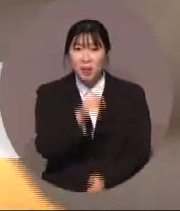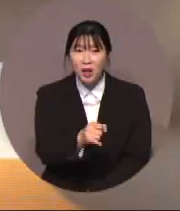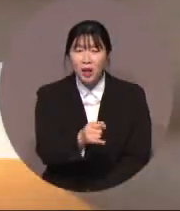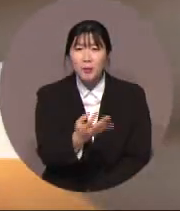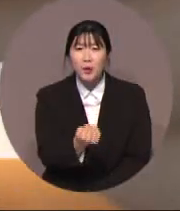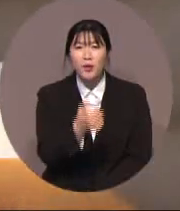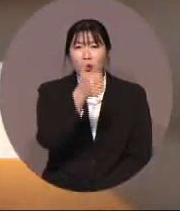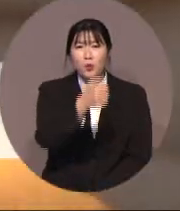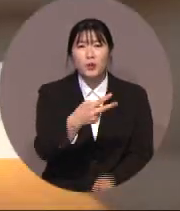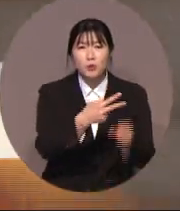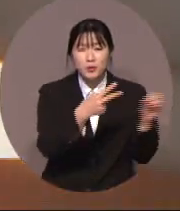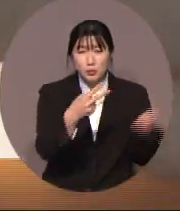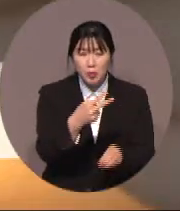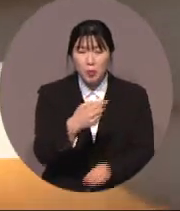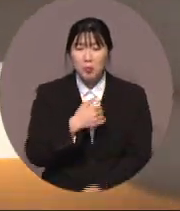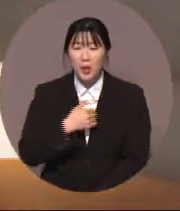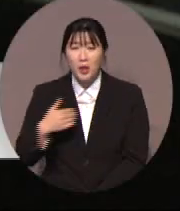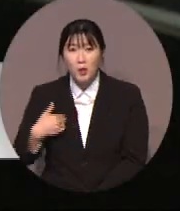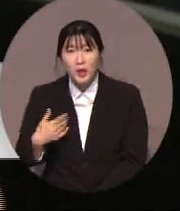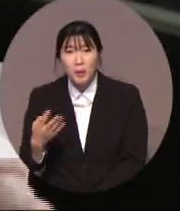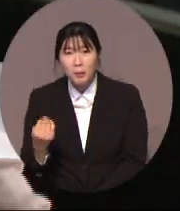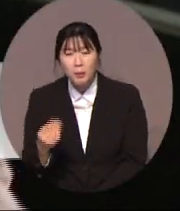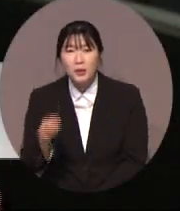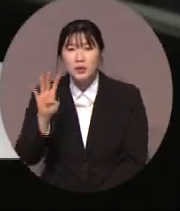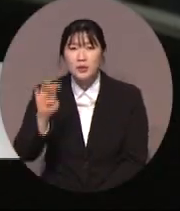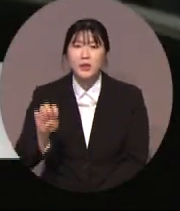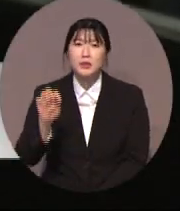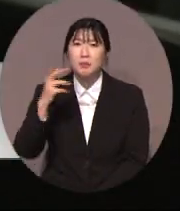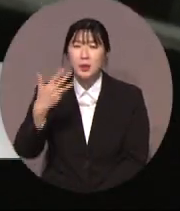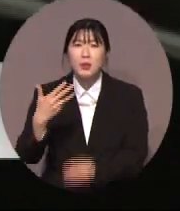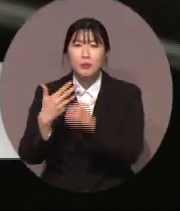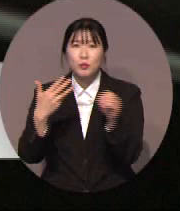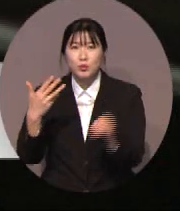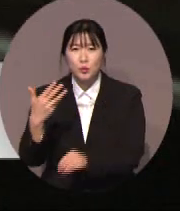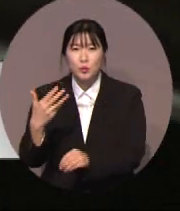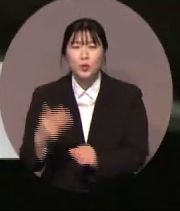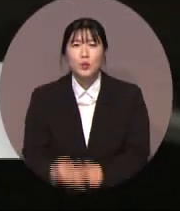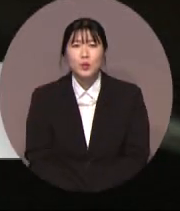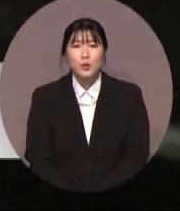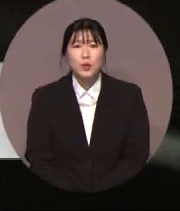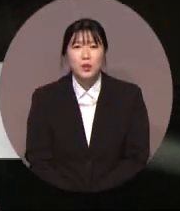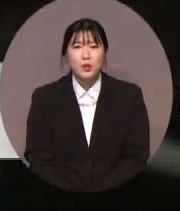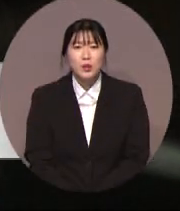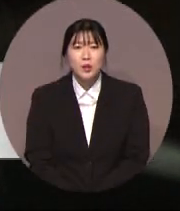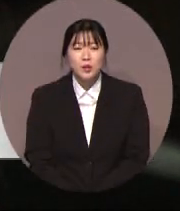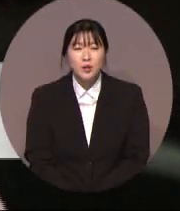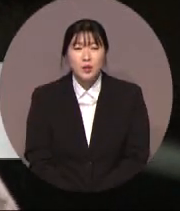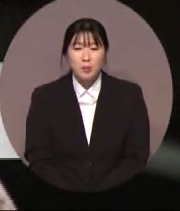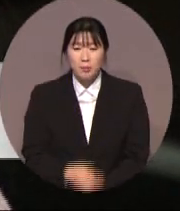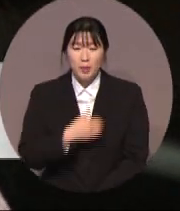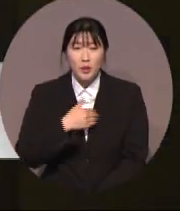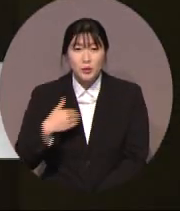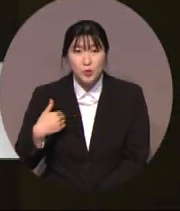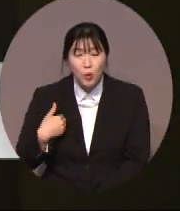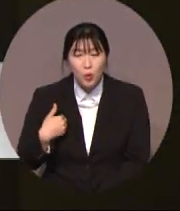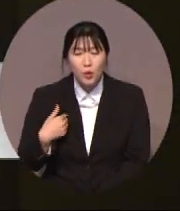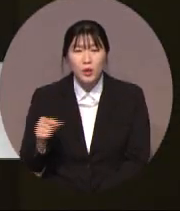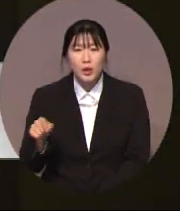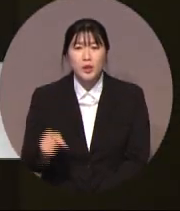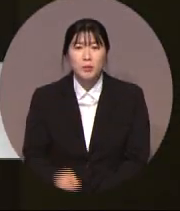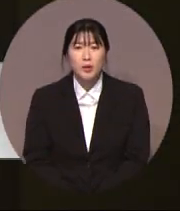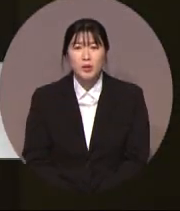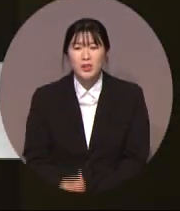불만족 수준이라고 답했고 만족스럽다는 의견은 48%에 그쳤습니다 특히 만족하다는 의견은